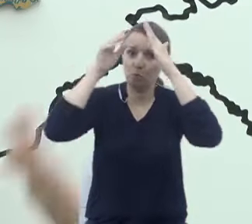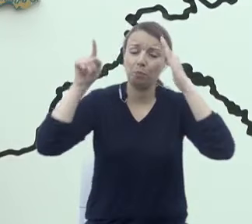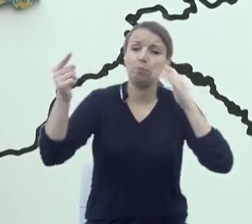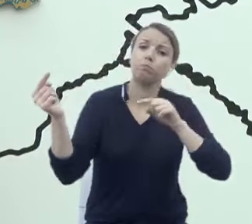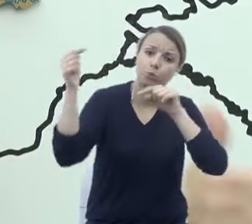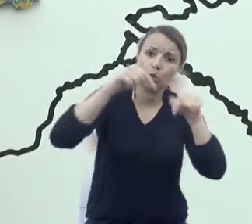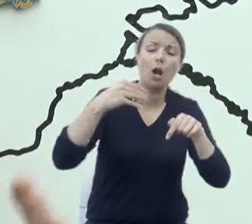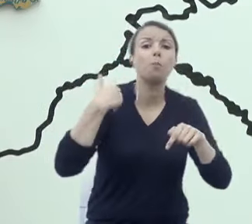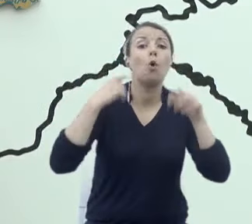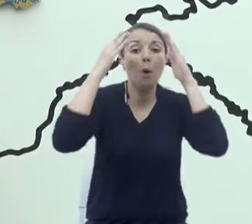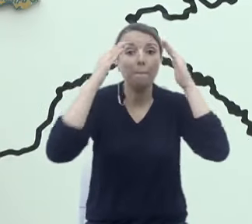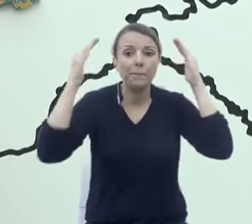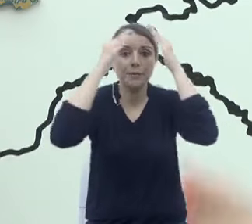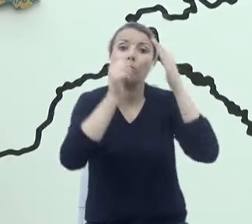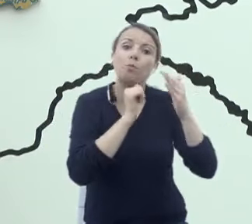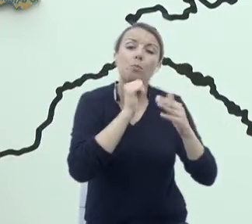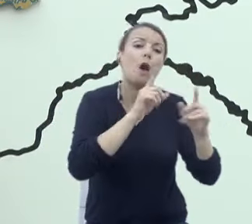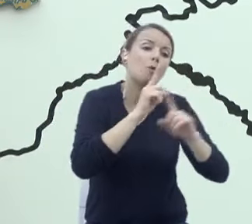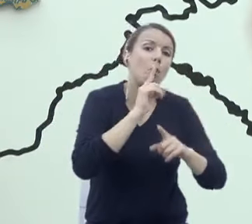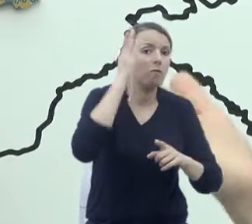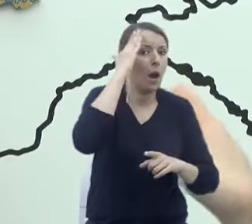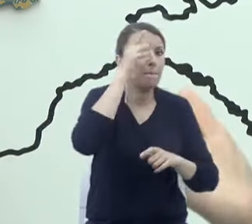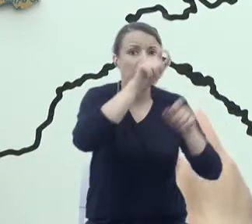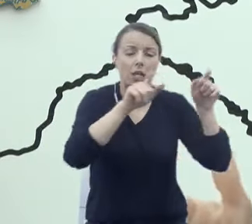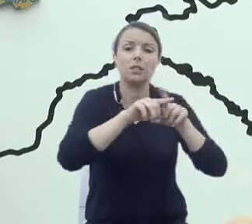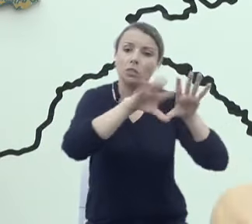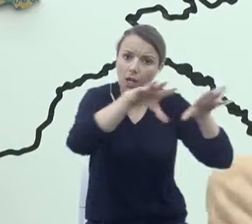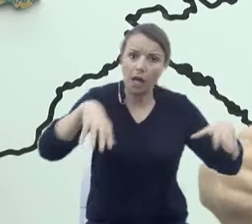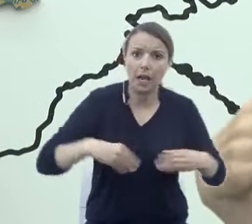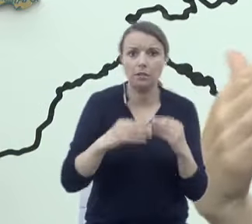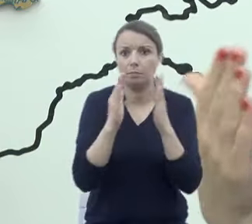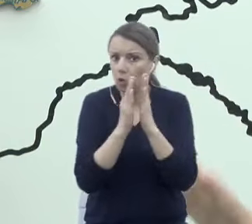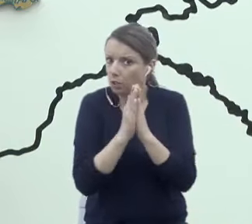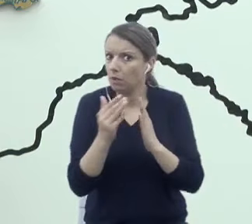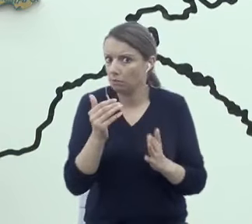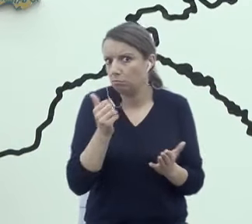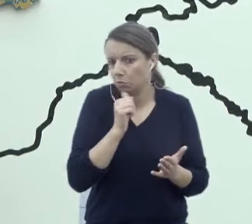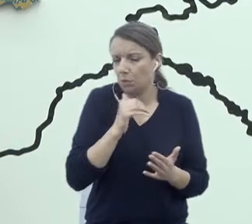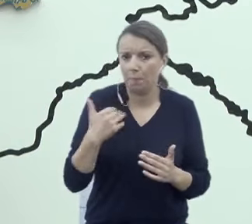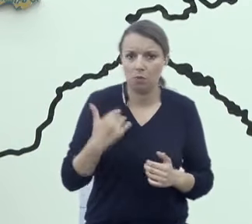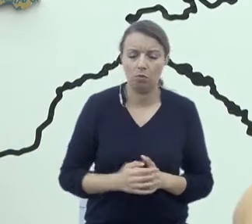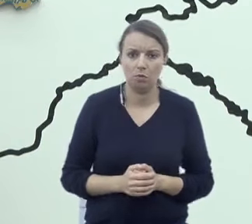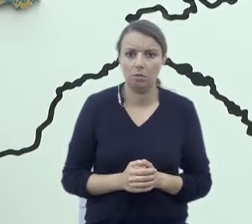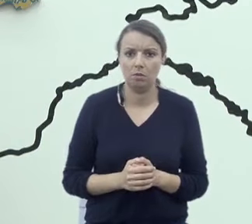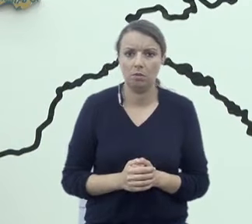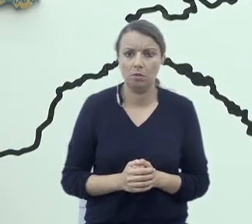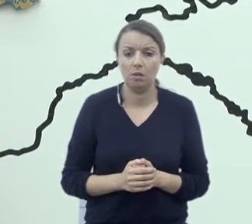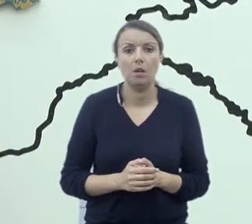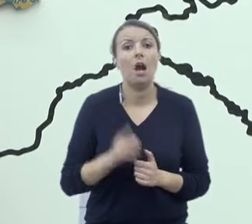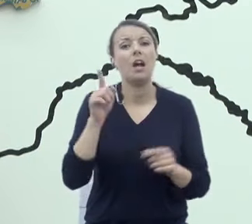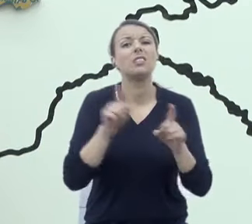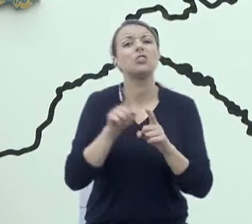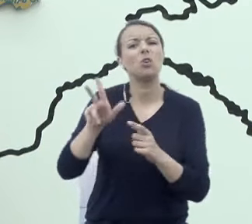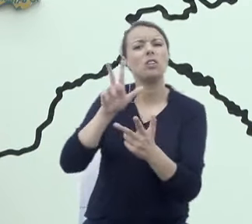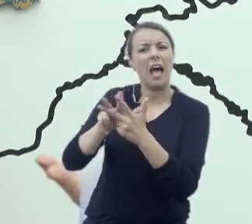była próba jak gdyby takiej wspólnej modlitwy, tak? I natomiast jak gdyby był z kolei atakowany